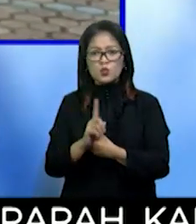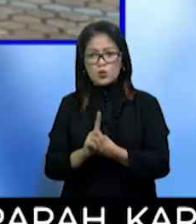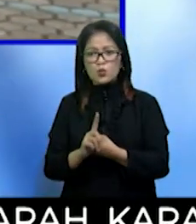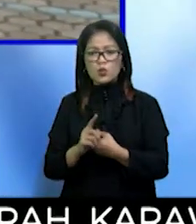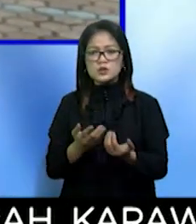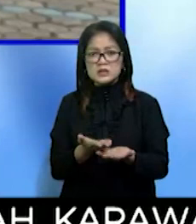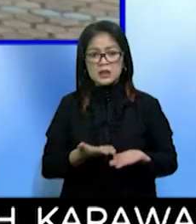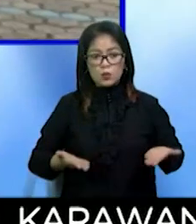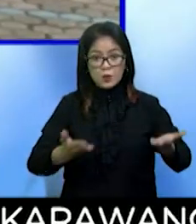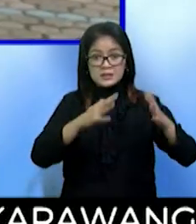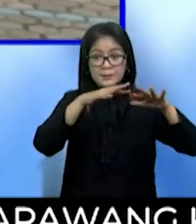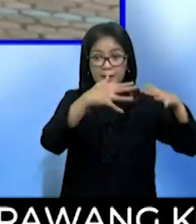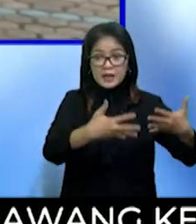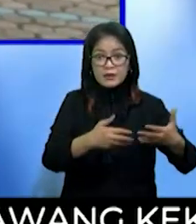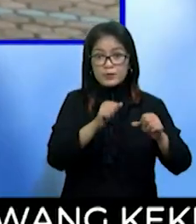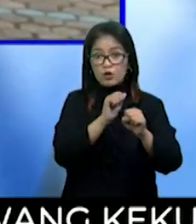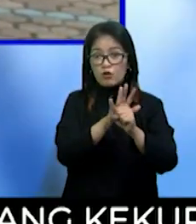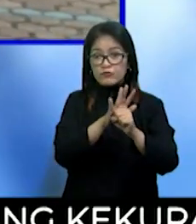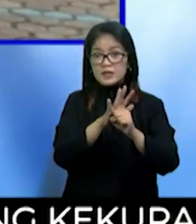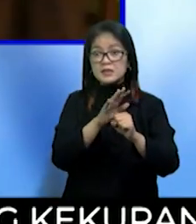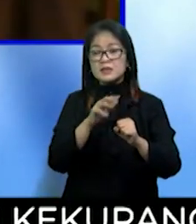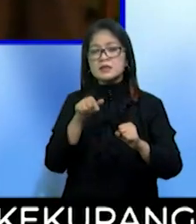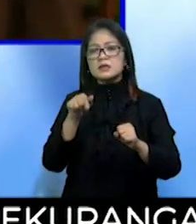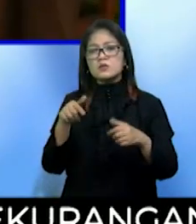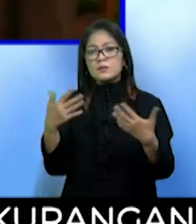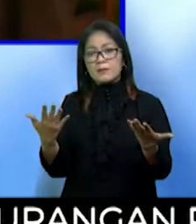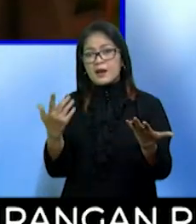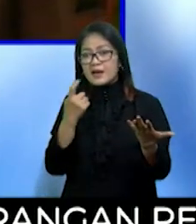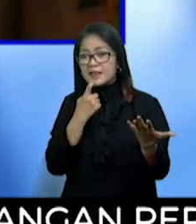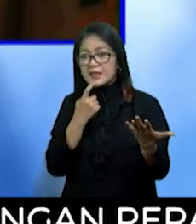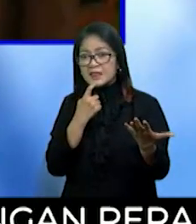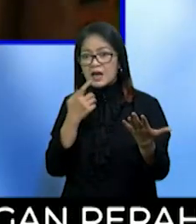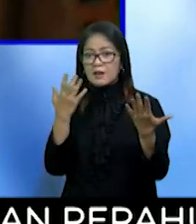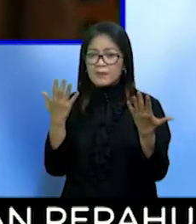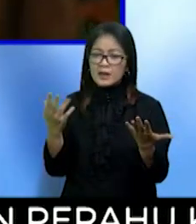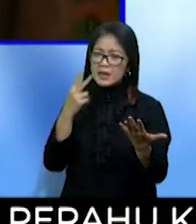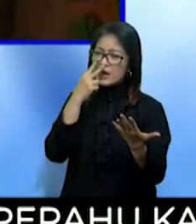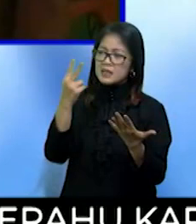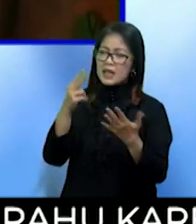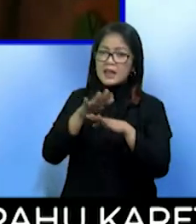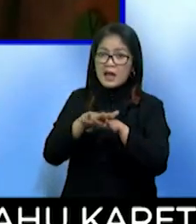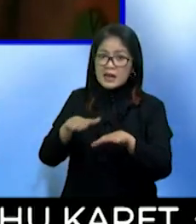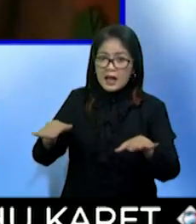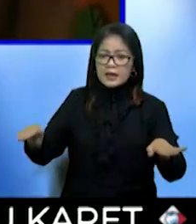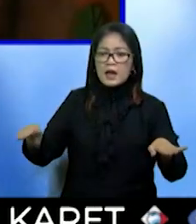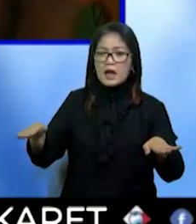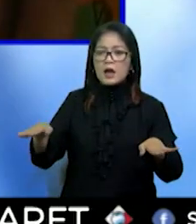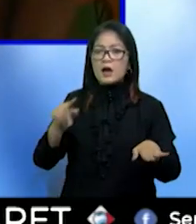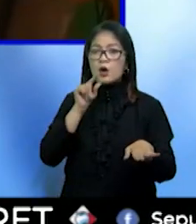COVID-19 ataupun kemudian kalau kita berbicara mengenai bagaimana menjaga anak-anak untuk